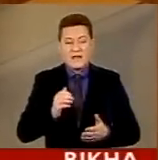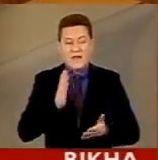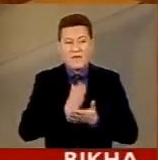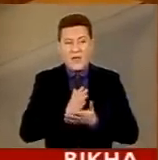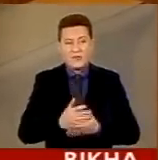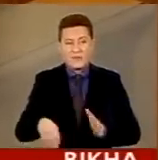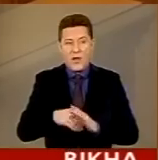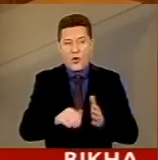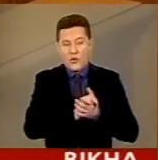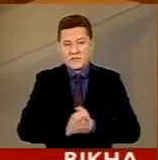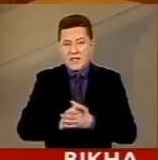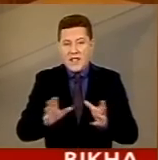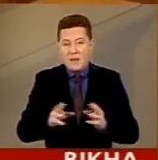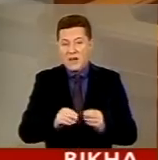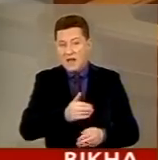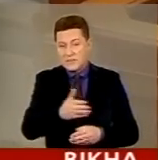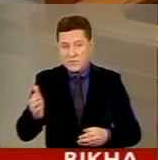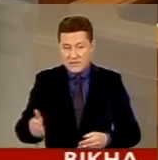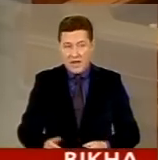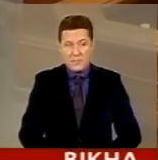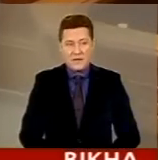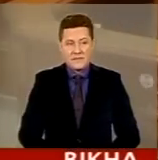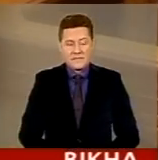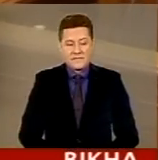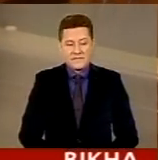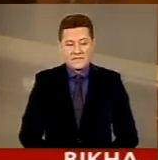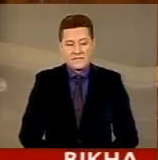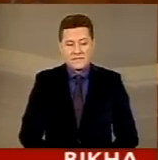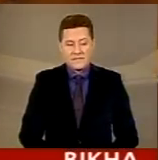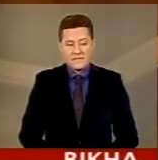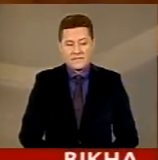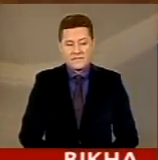допомагайте мені, приходьте, давайте звернення. Юлія Іншар, Олексій Жиленко, програма «Вікна» СТБ.